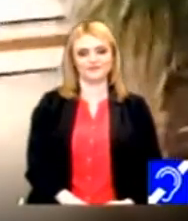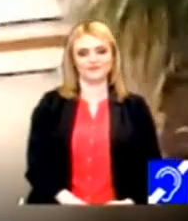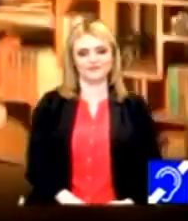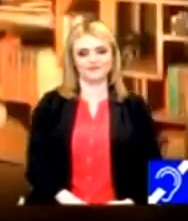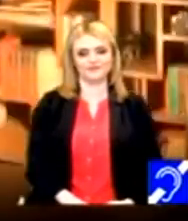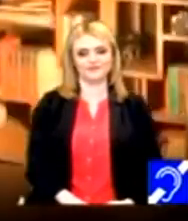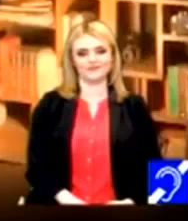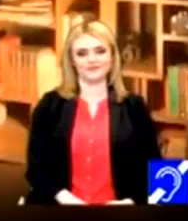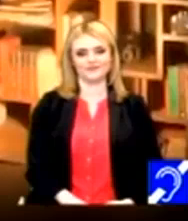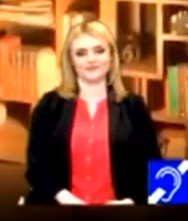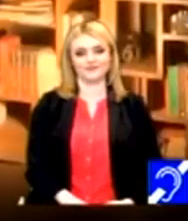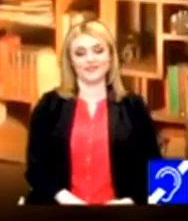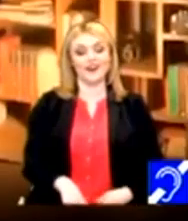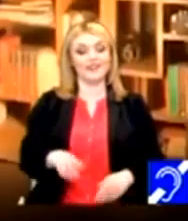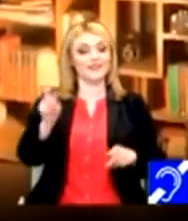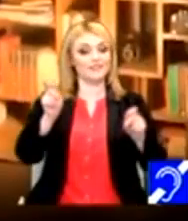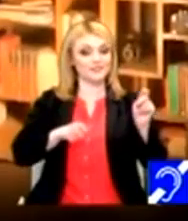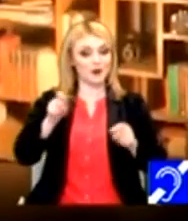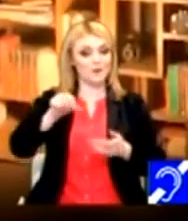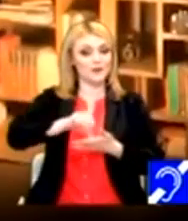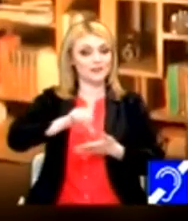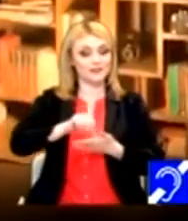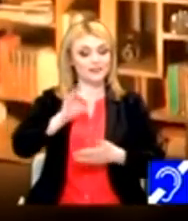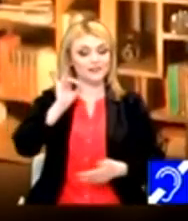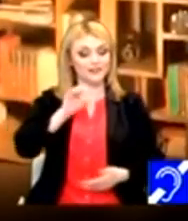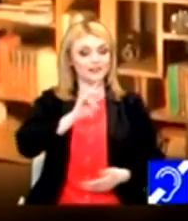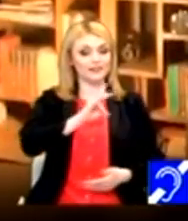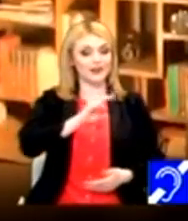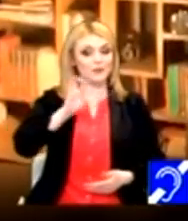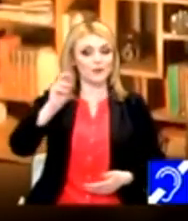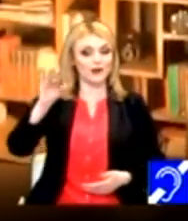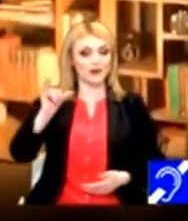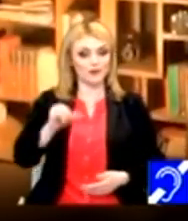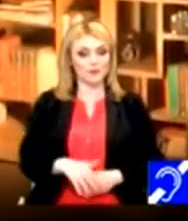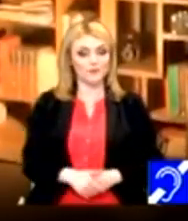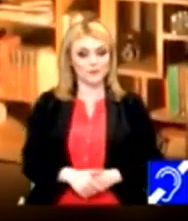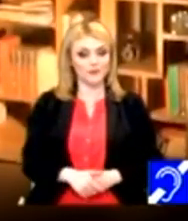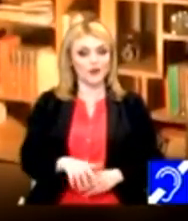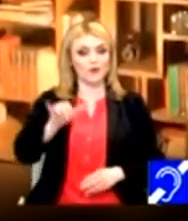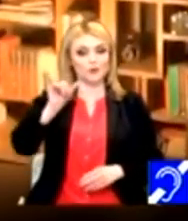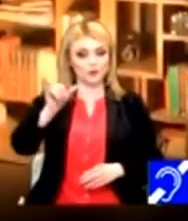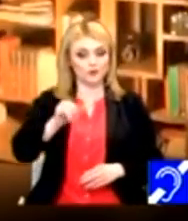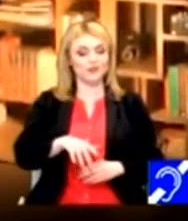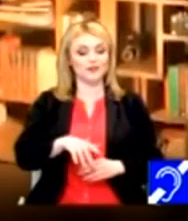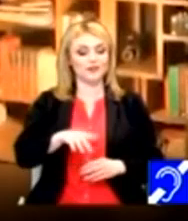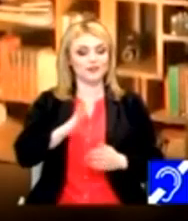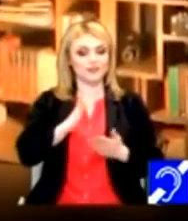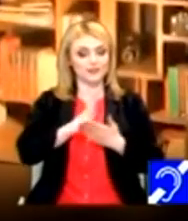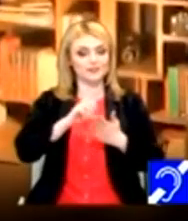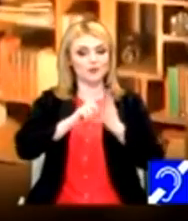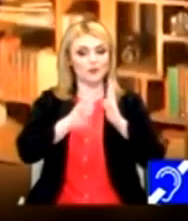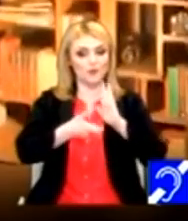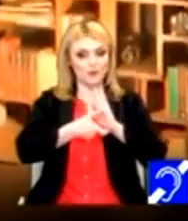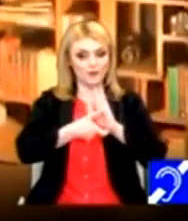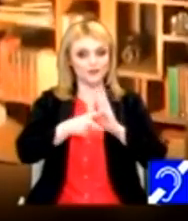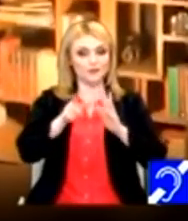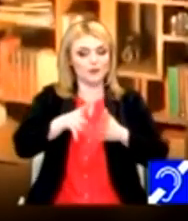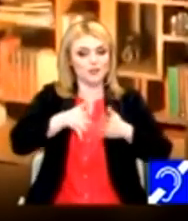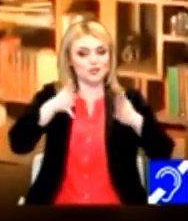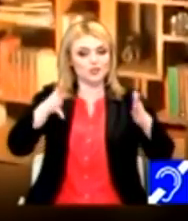că nu prea mai avem astfel de materie primă. O astfel de boxă de intubare a ajuns și la Institutul de Medicină